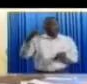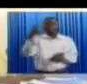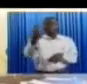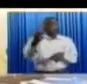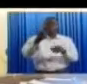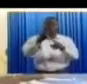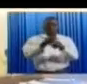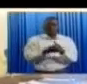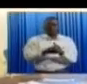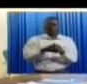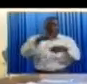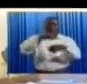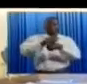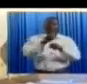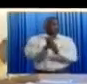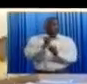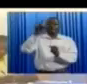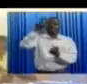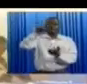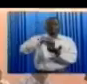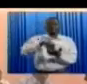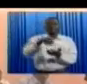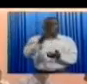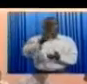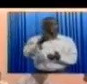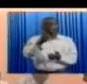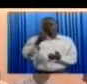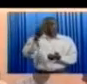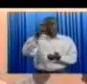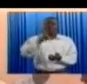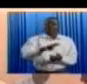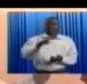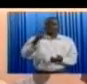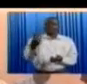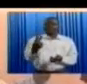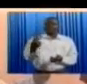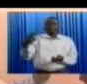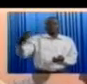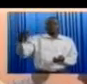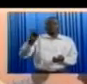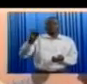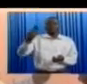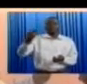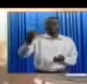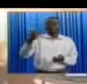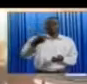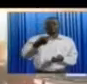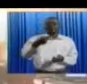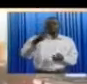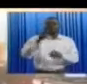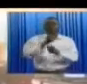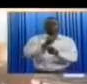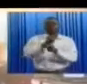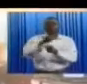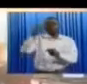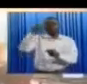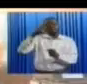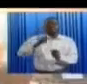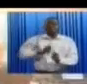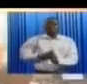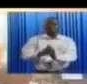9 mois. Créé en 2010, le RORD GDT regroupe 42 ONG et associations et travaille à promouvoir la concertation, le